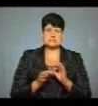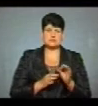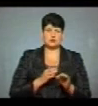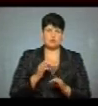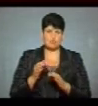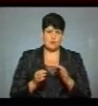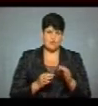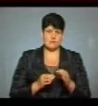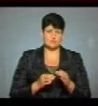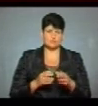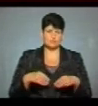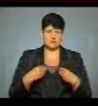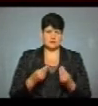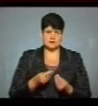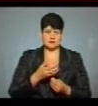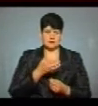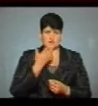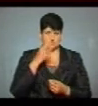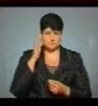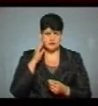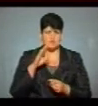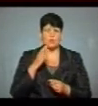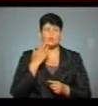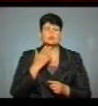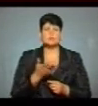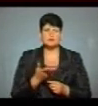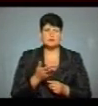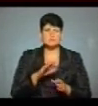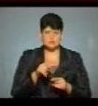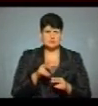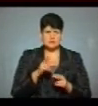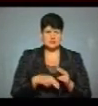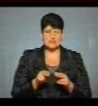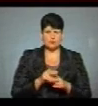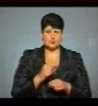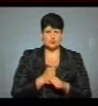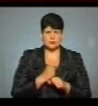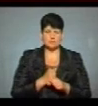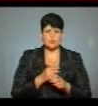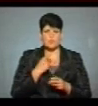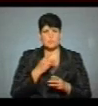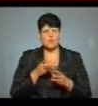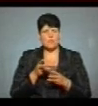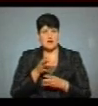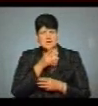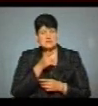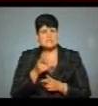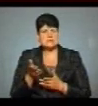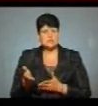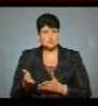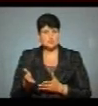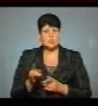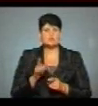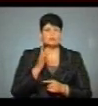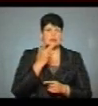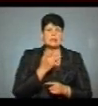постачання гарячої води. Коли? Тобто вже після того, як ви завершите ремонтні роботи? Це ми говоримо про опалювальний сезон. Що буде